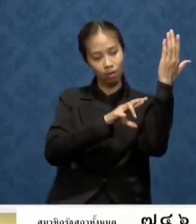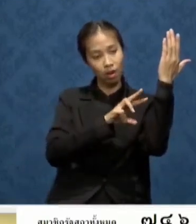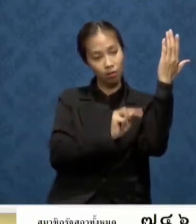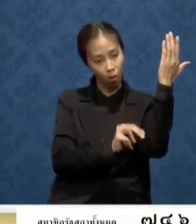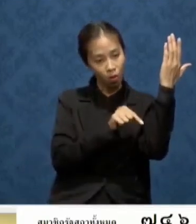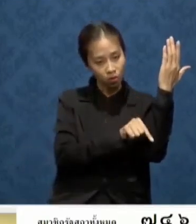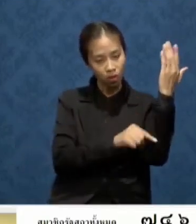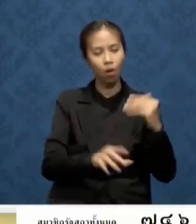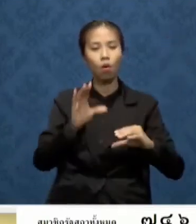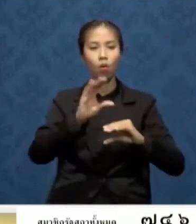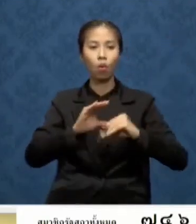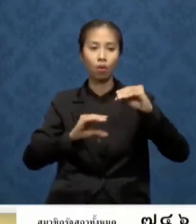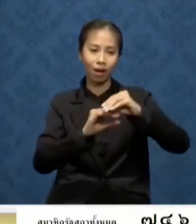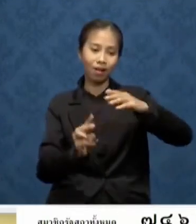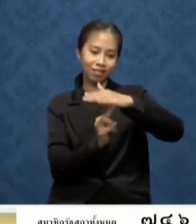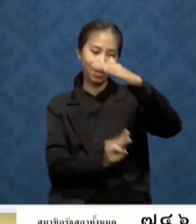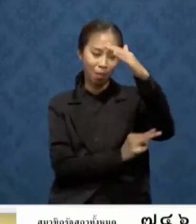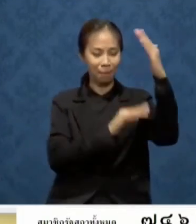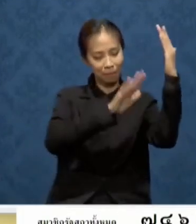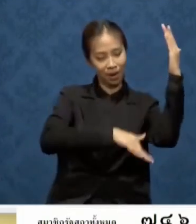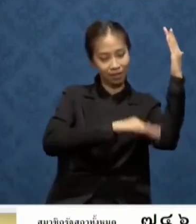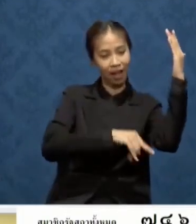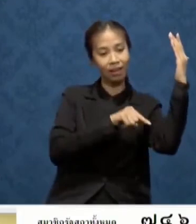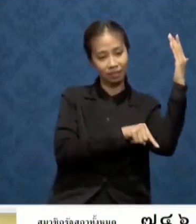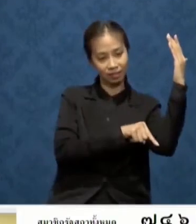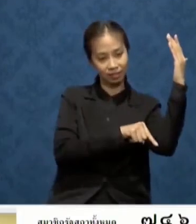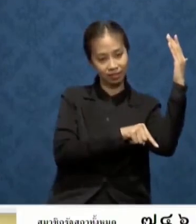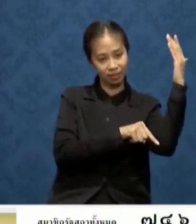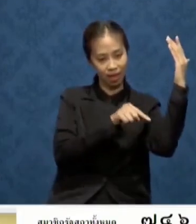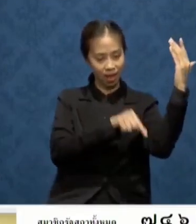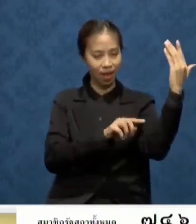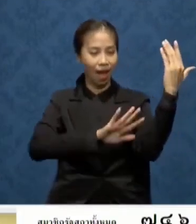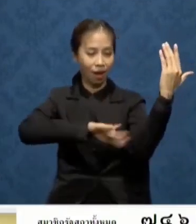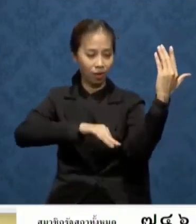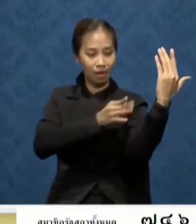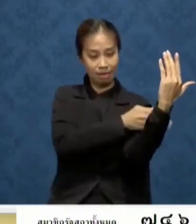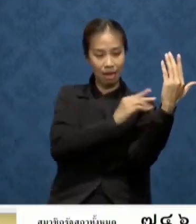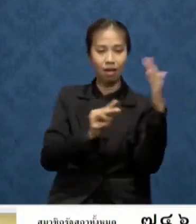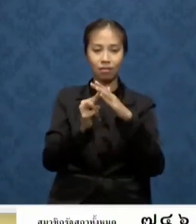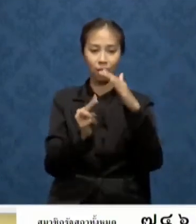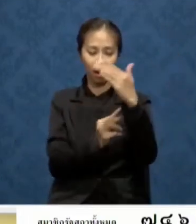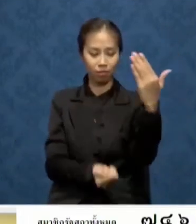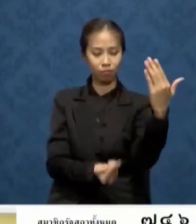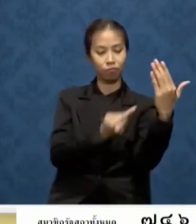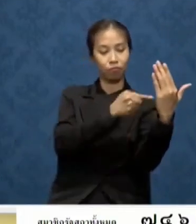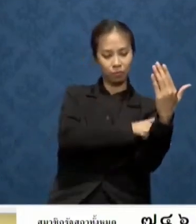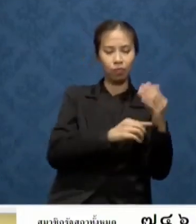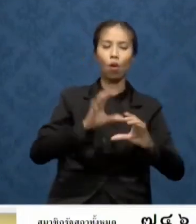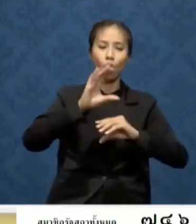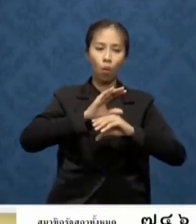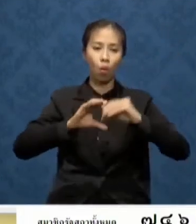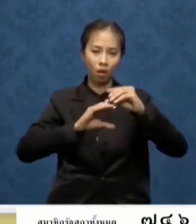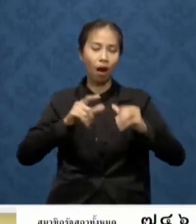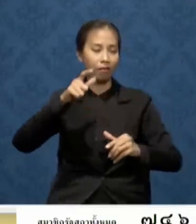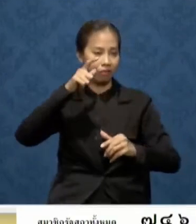หรออชื่อหนก็คือโครงการสภานเศรษฐกิภาคใต้ เชื่อมฝั่งทะเลอาวไยอัดมันโครงการนี้ใหญ่มากนะครัท่าน